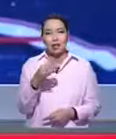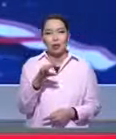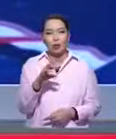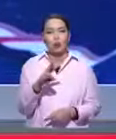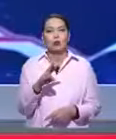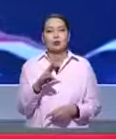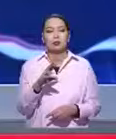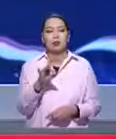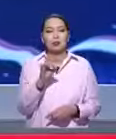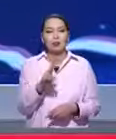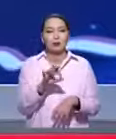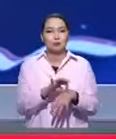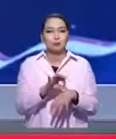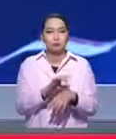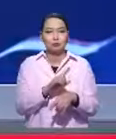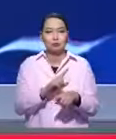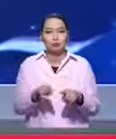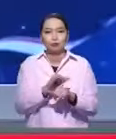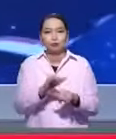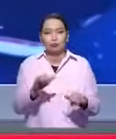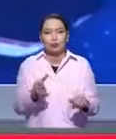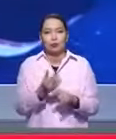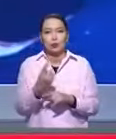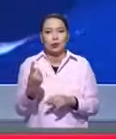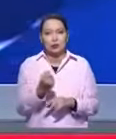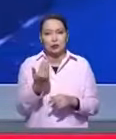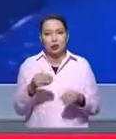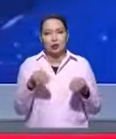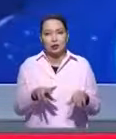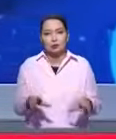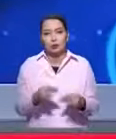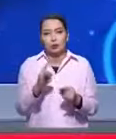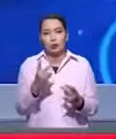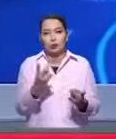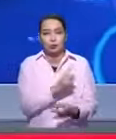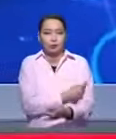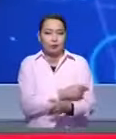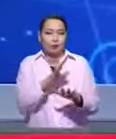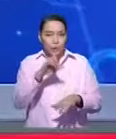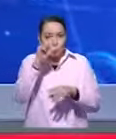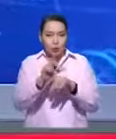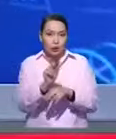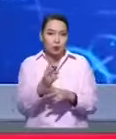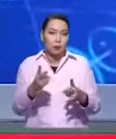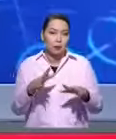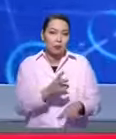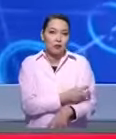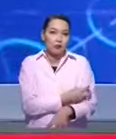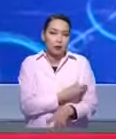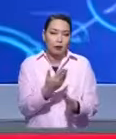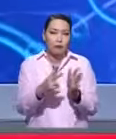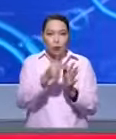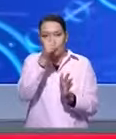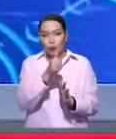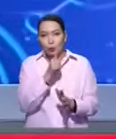развилась стремительно, всего за несколько недель, и родители приняли решение спасать ребенка в клинике Турции. Местные врачи назначили